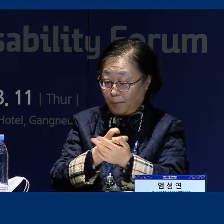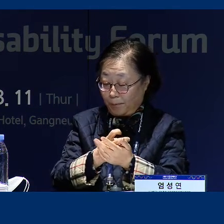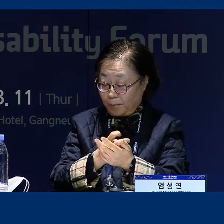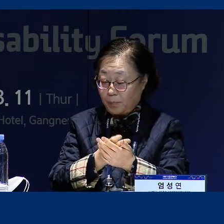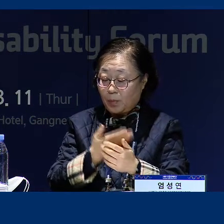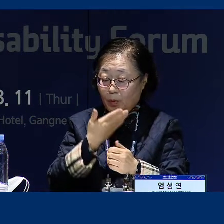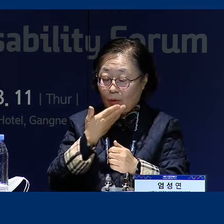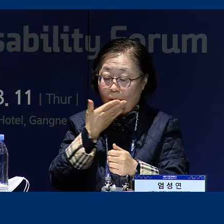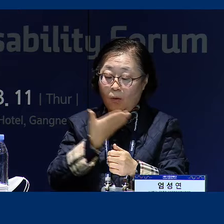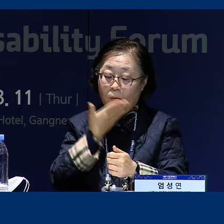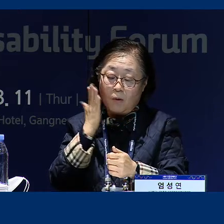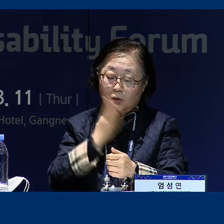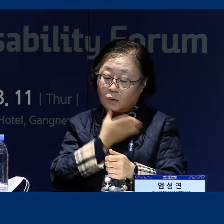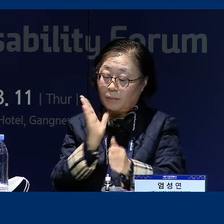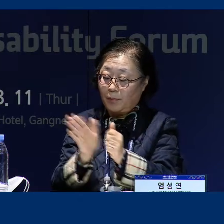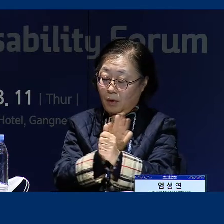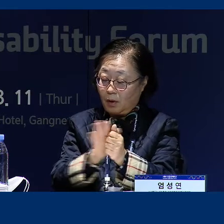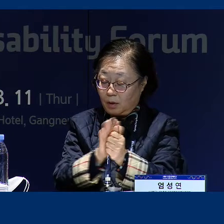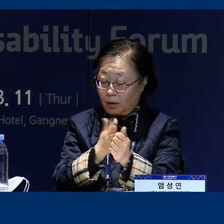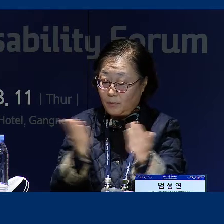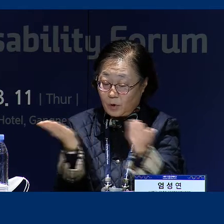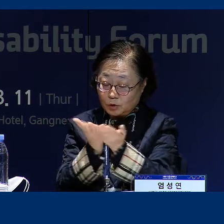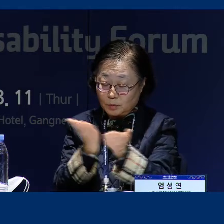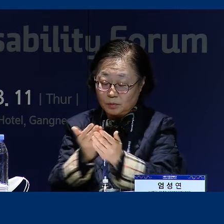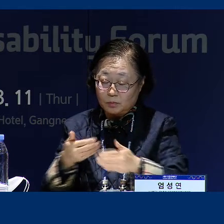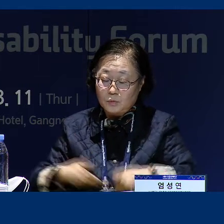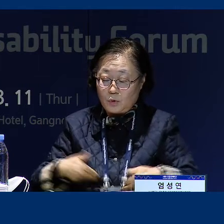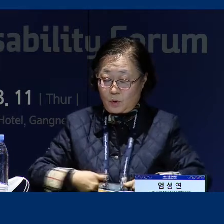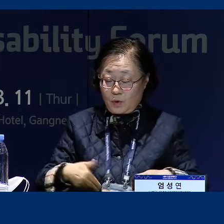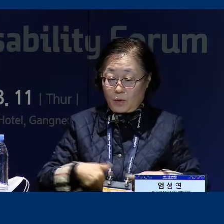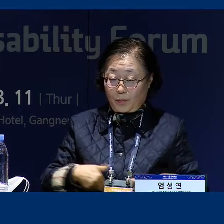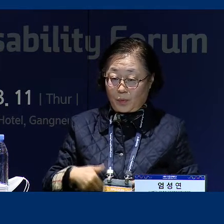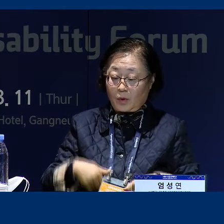한국어 문해력이 없는 경우가 많습니다.